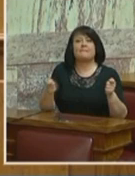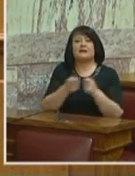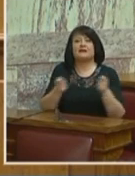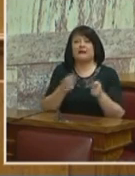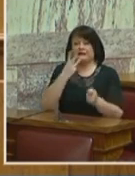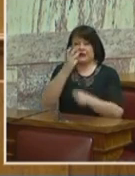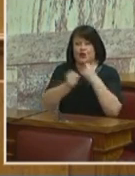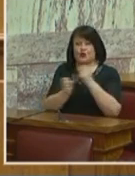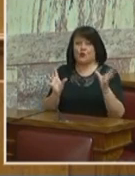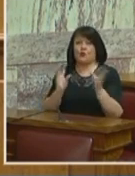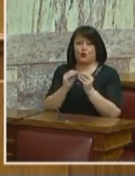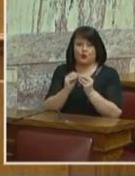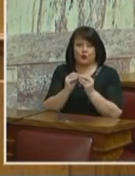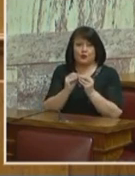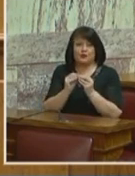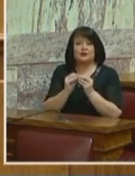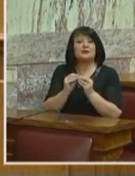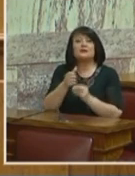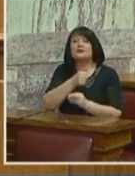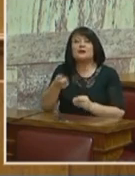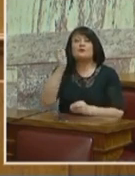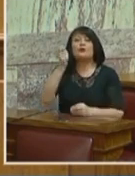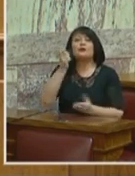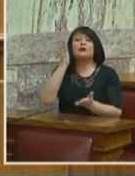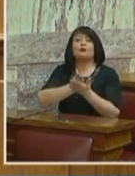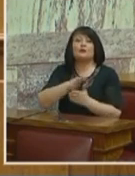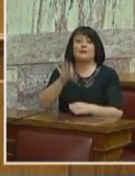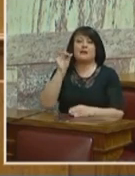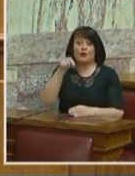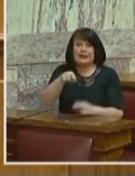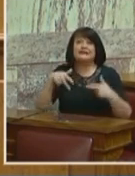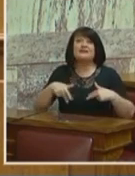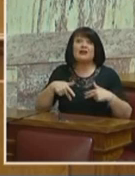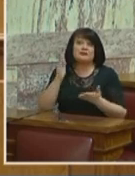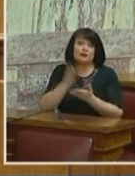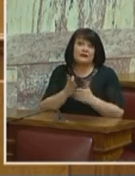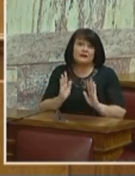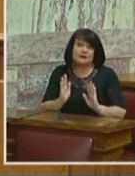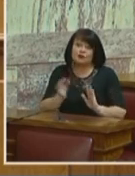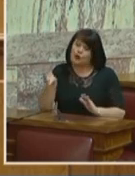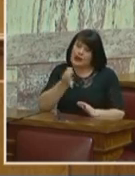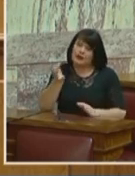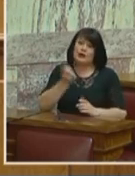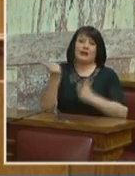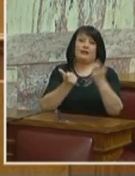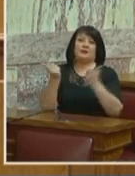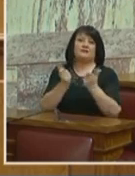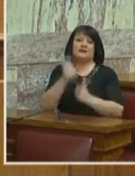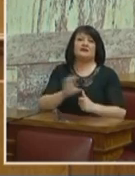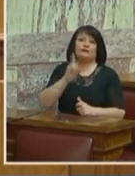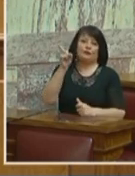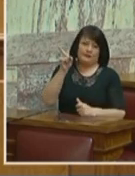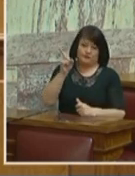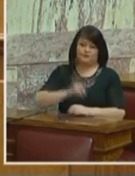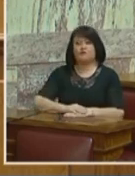τριετίας είναι αποκλειστική πολιτική επιλογή αυτής της κυβέρνησης. Το λέω και πάλι για να γίνει